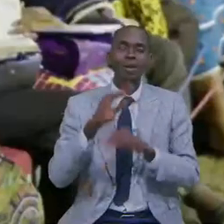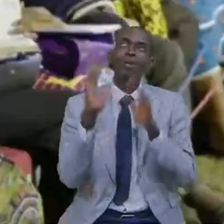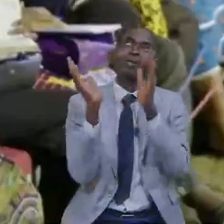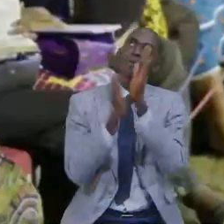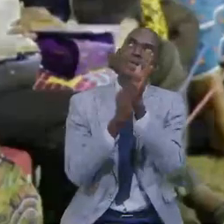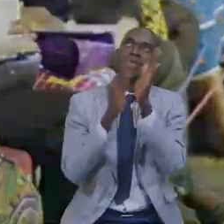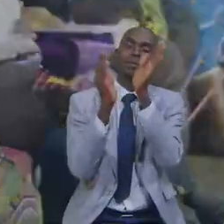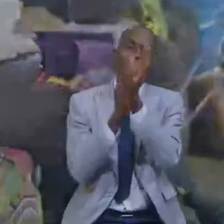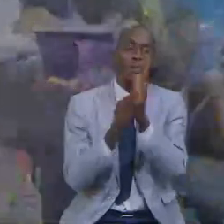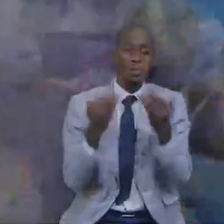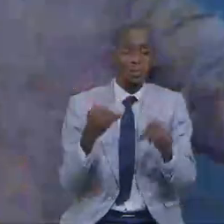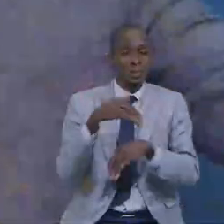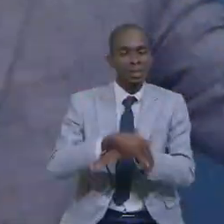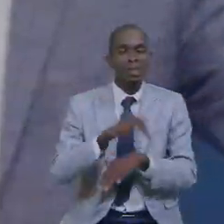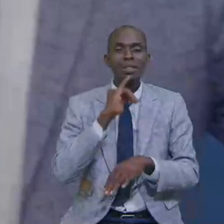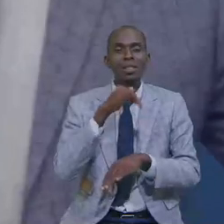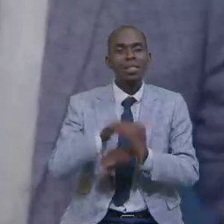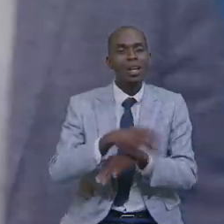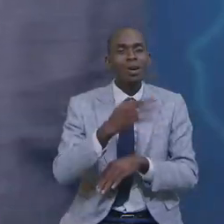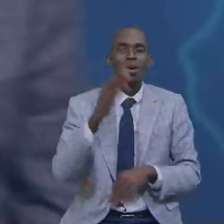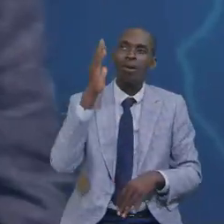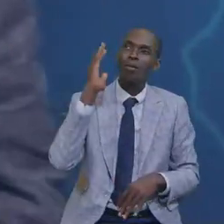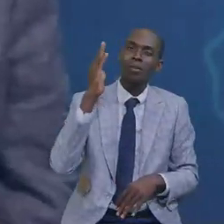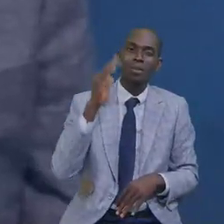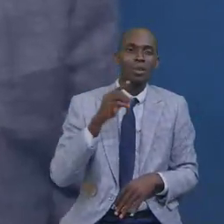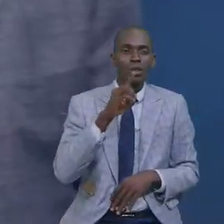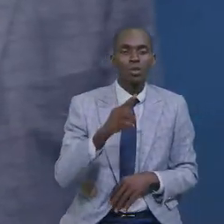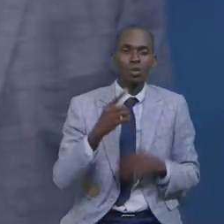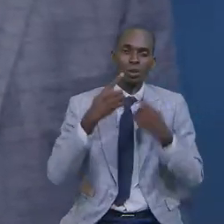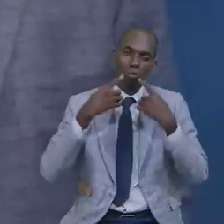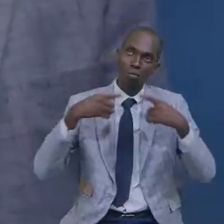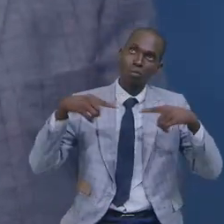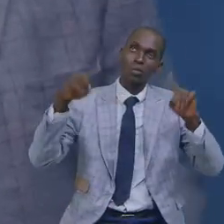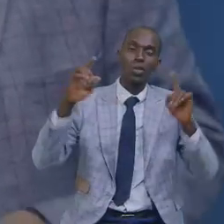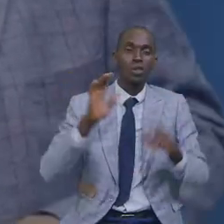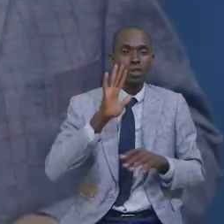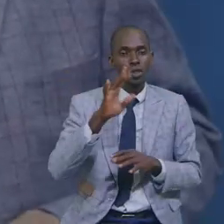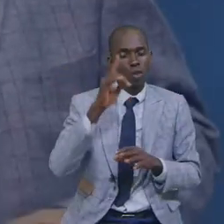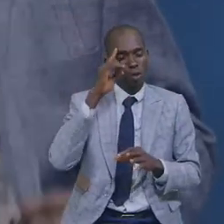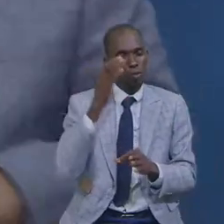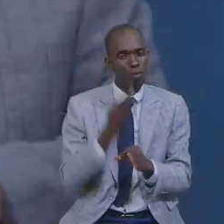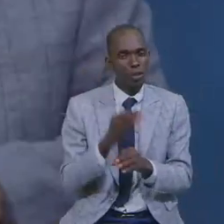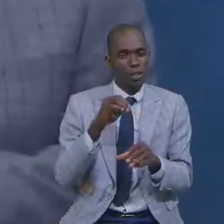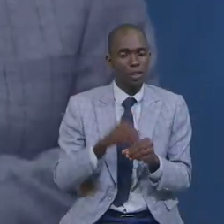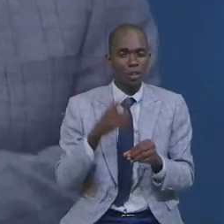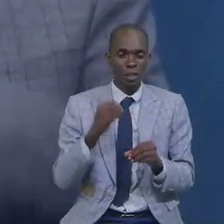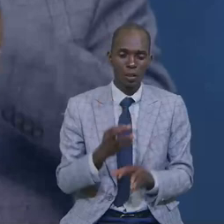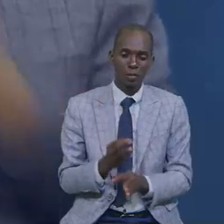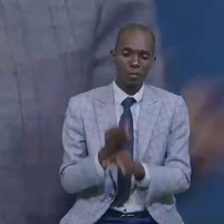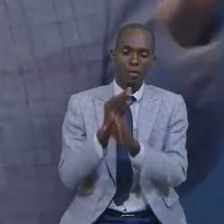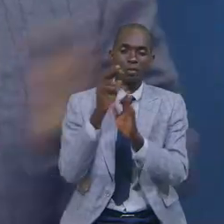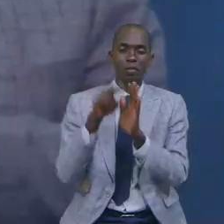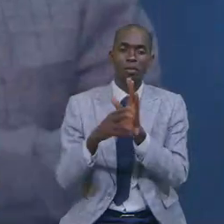louange la soirée de témoignage tu vas déclarer ta foi à la fidélité du